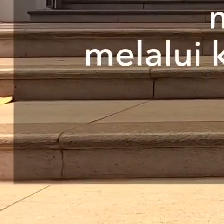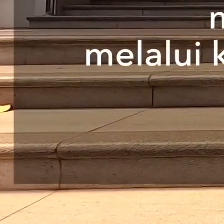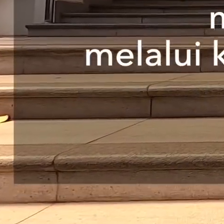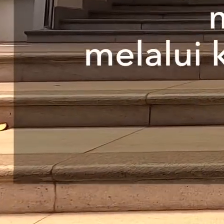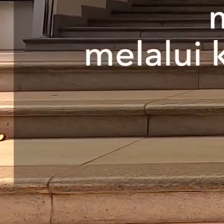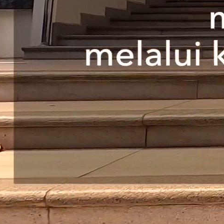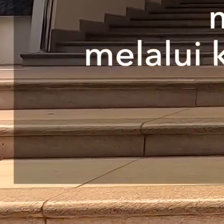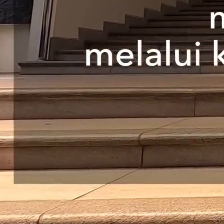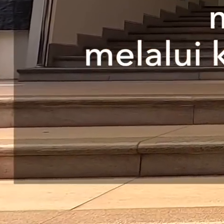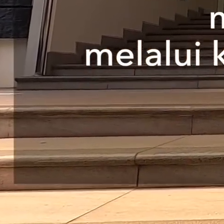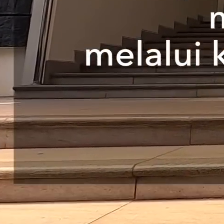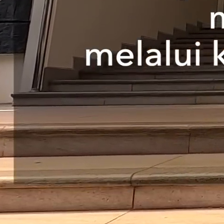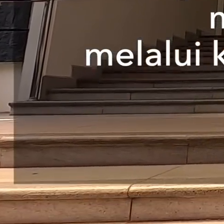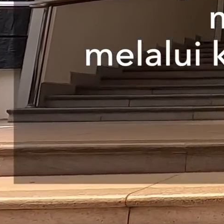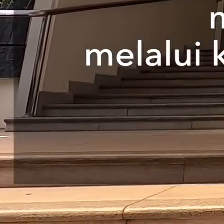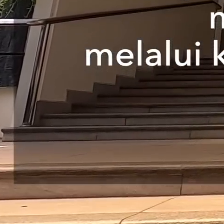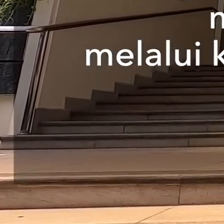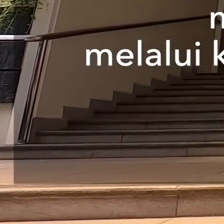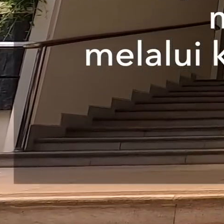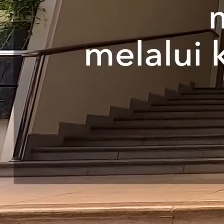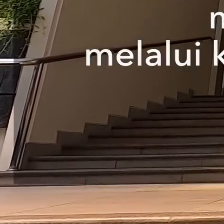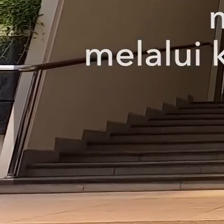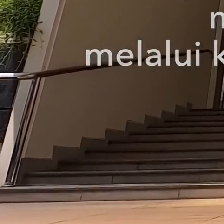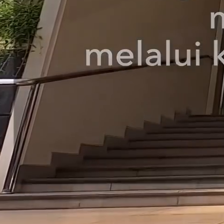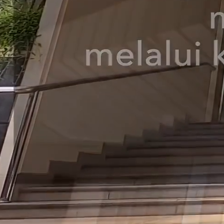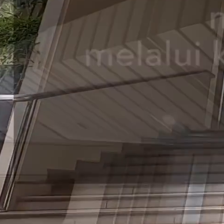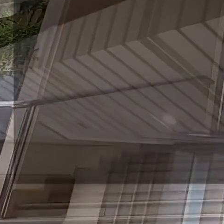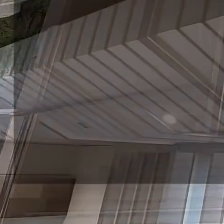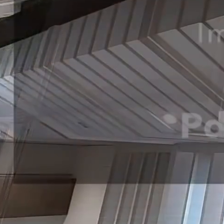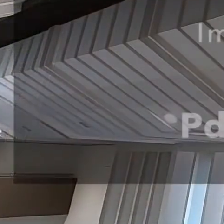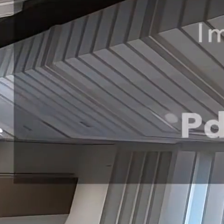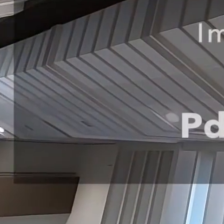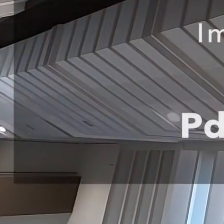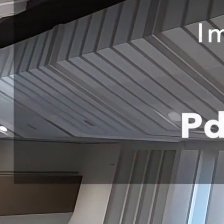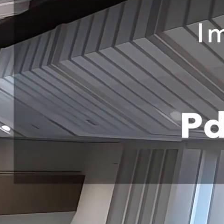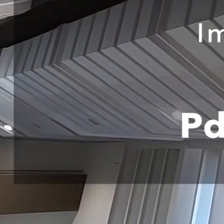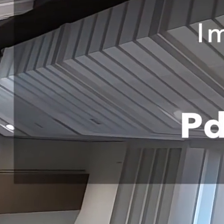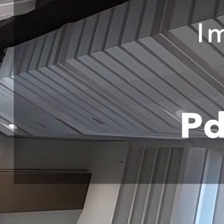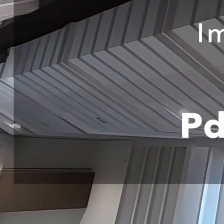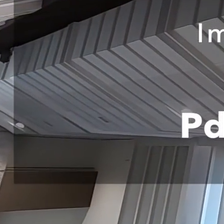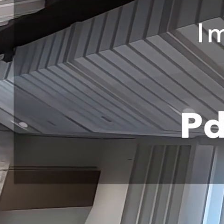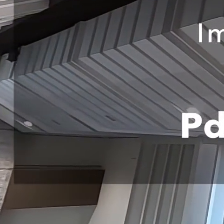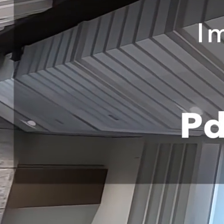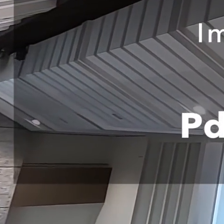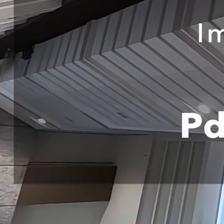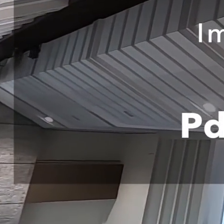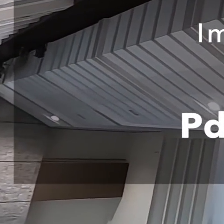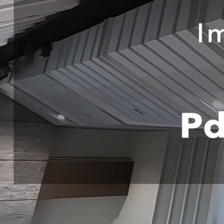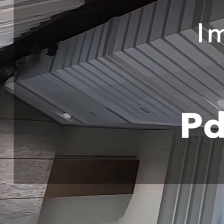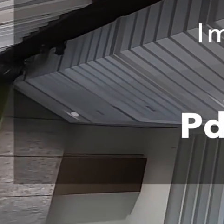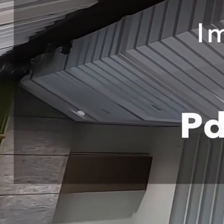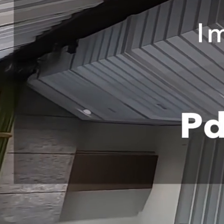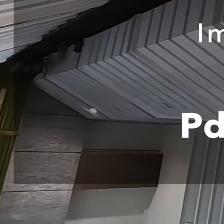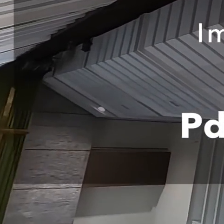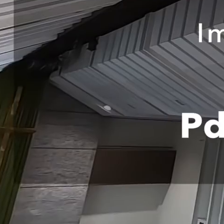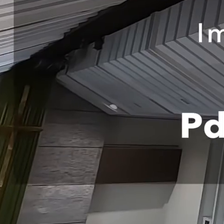pukul 18.30 melalui kanal YouTube GKI Peterongan dengan tema Unbreakable Faith, Iman yang